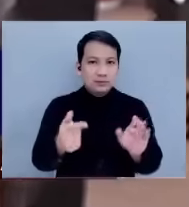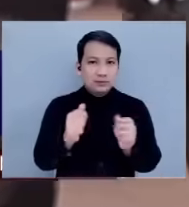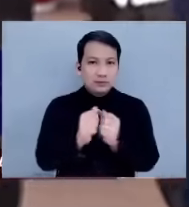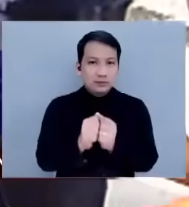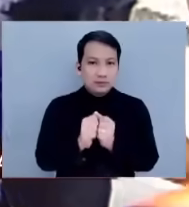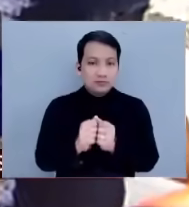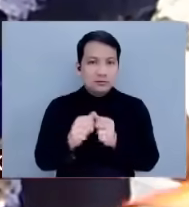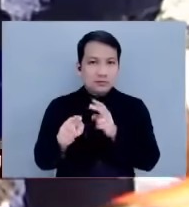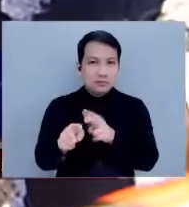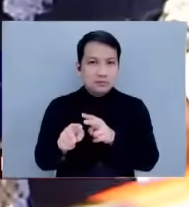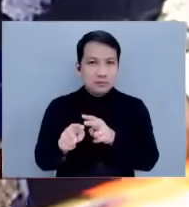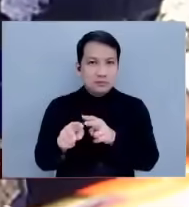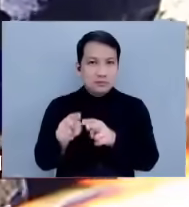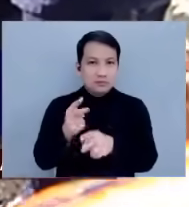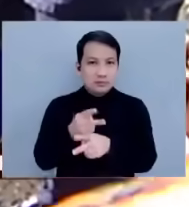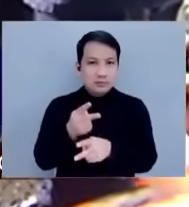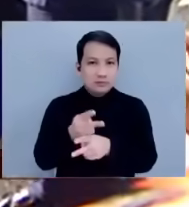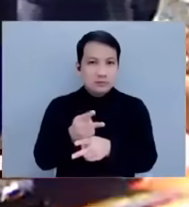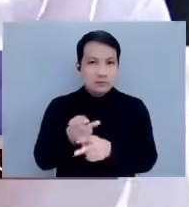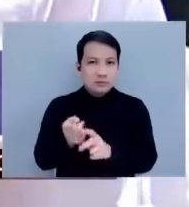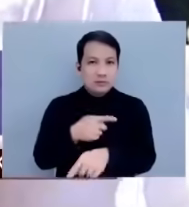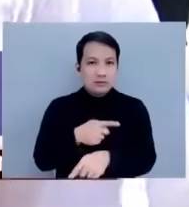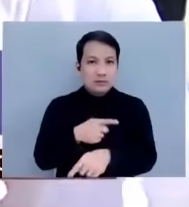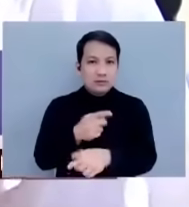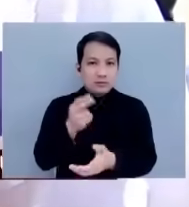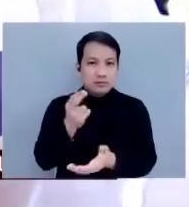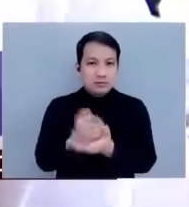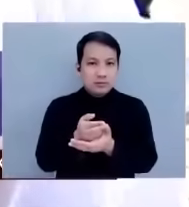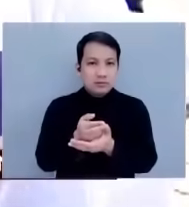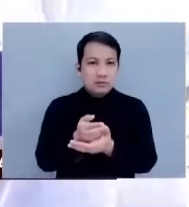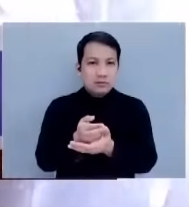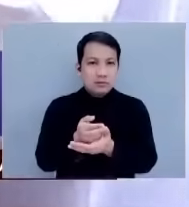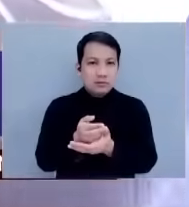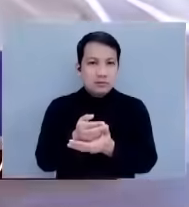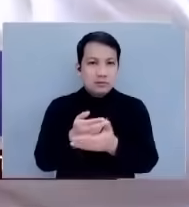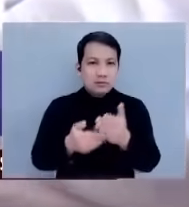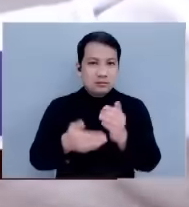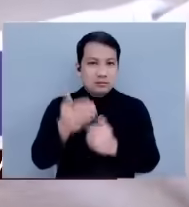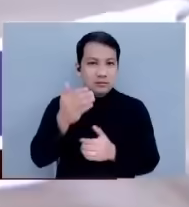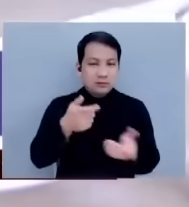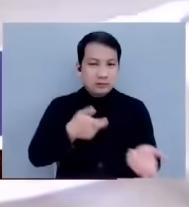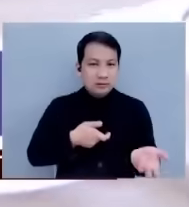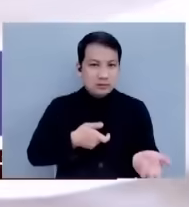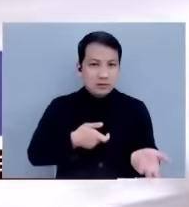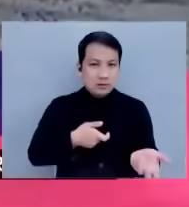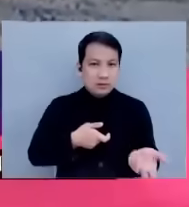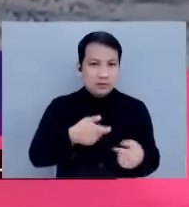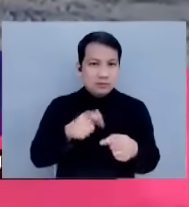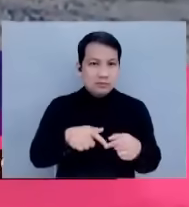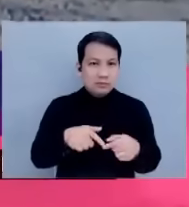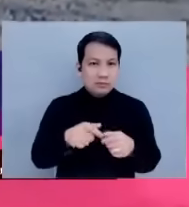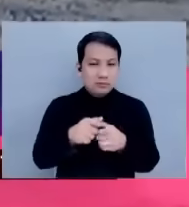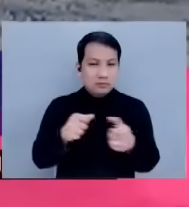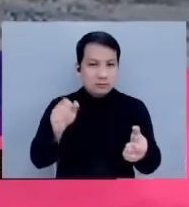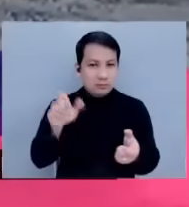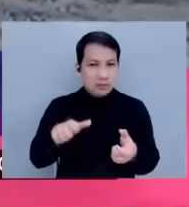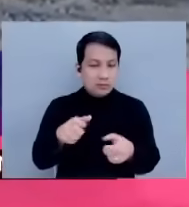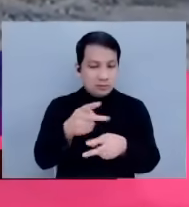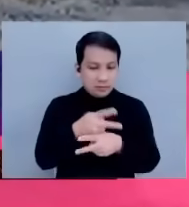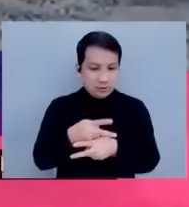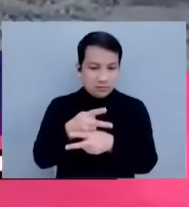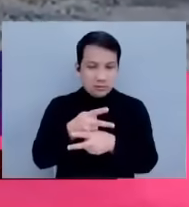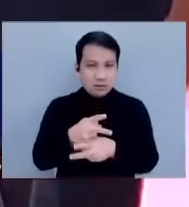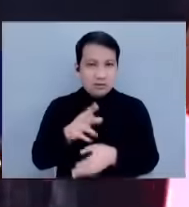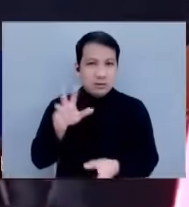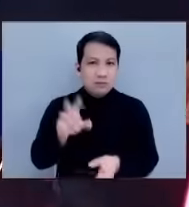mga pantalan. Mula yan sa mga rescue equipment, matataas na kalibre ng armas at mga bomb expert. Pag-iingat na rin ito kasunod ng